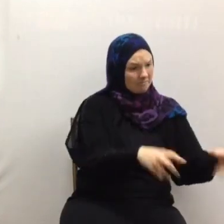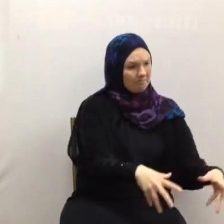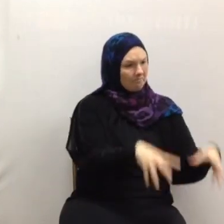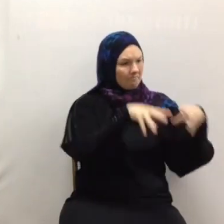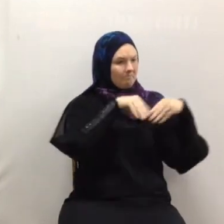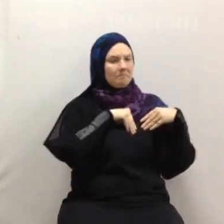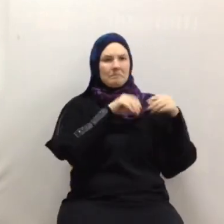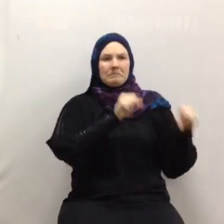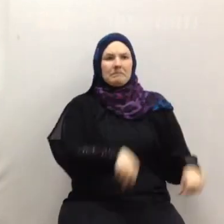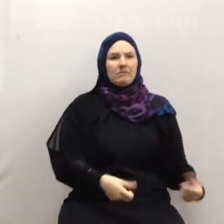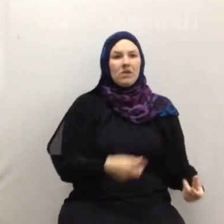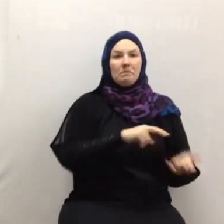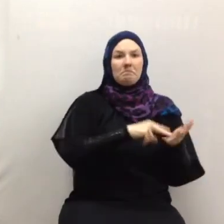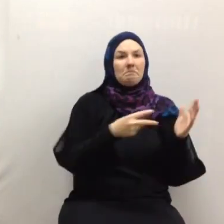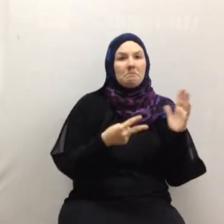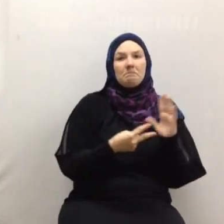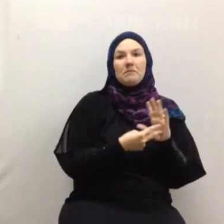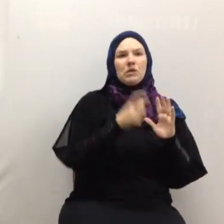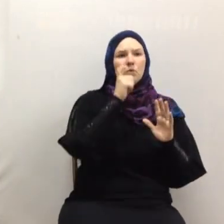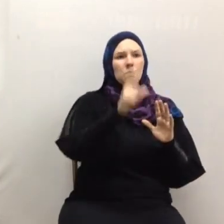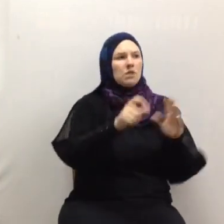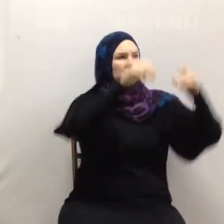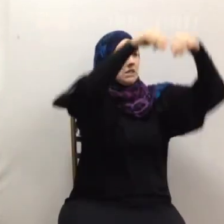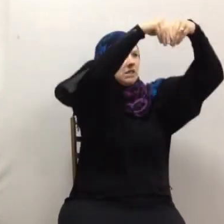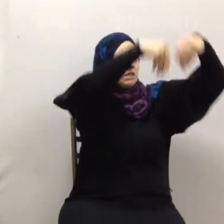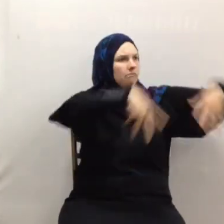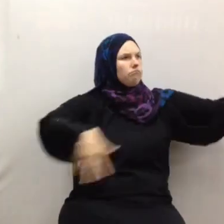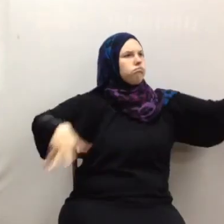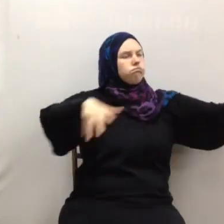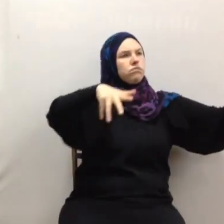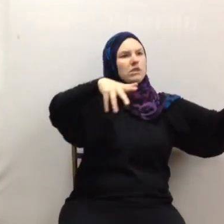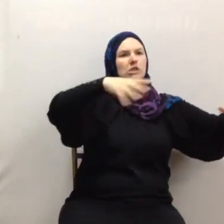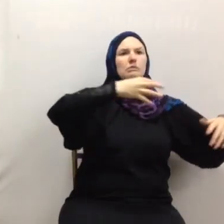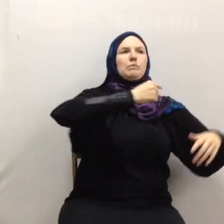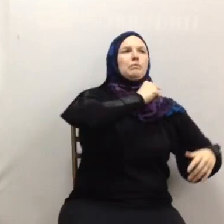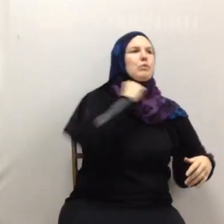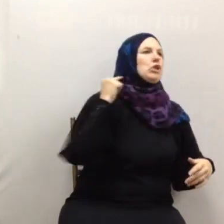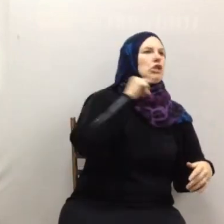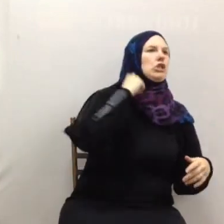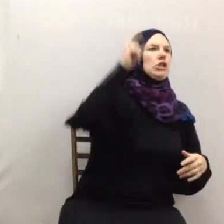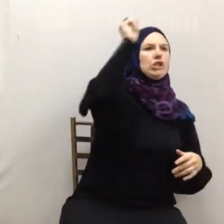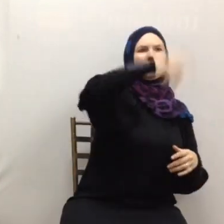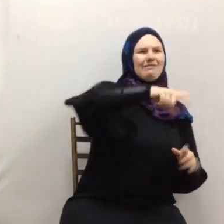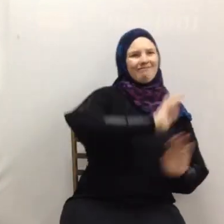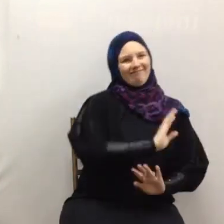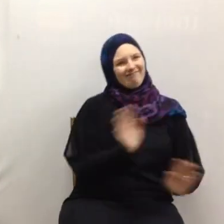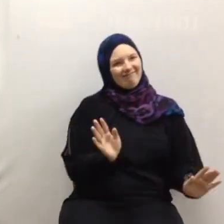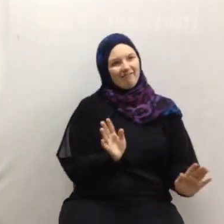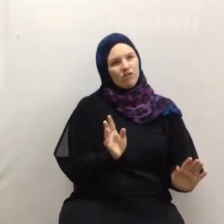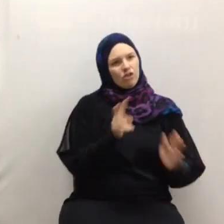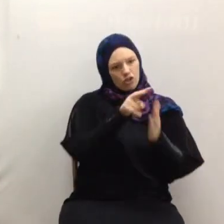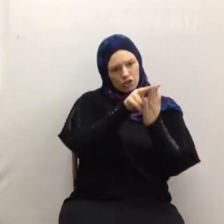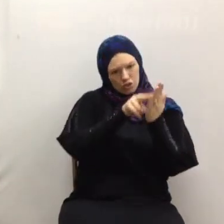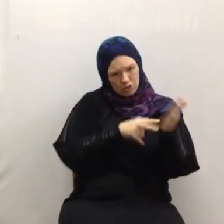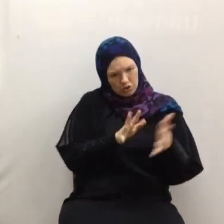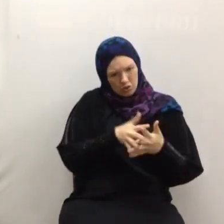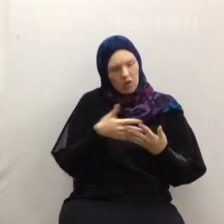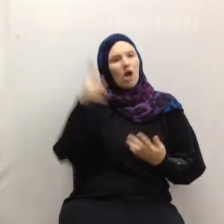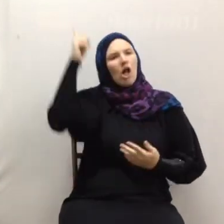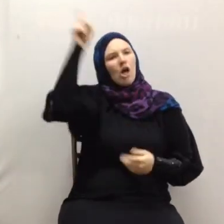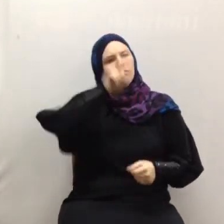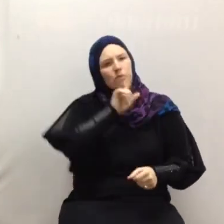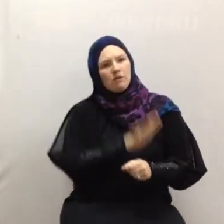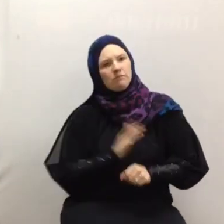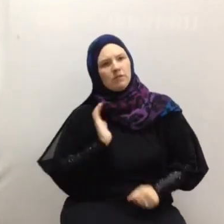you don't need a hierarchy, you don't need a priest, you can read the Quran, and Allah promised, وَلَقَدْ